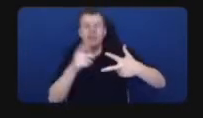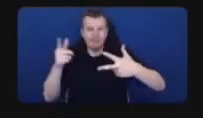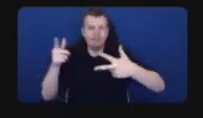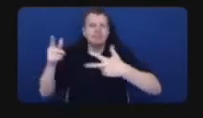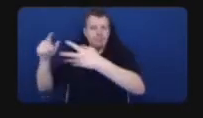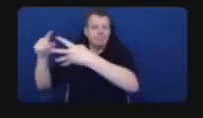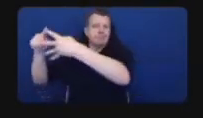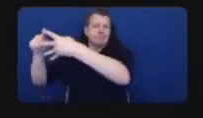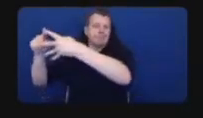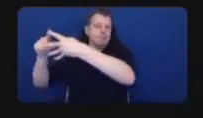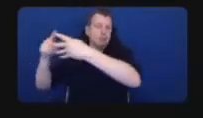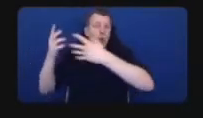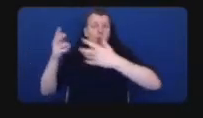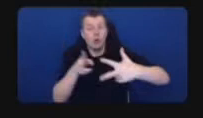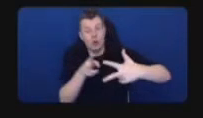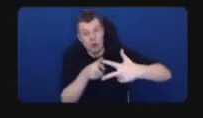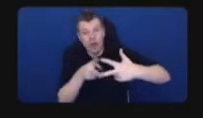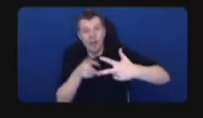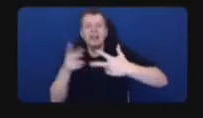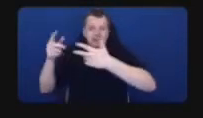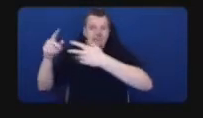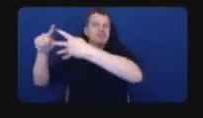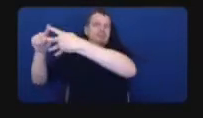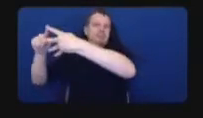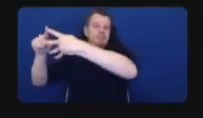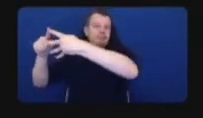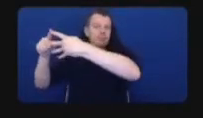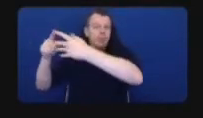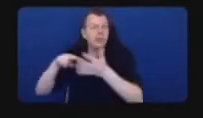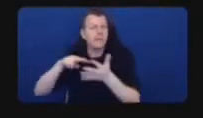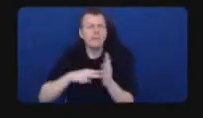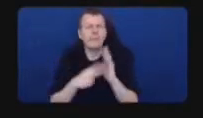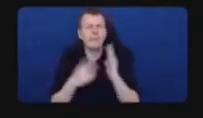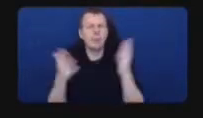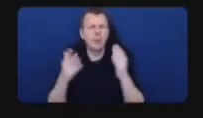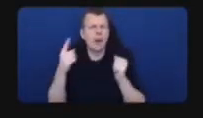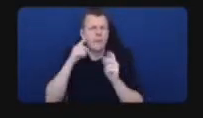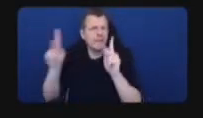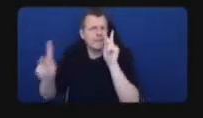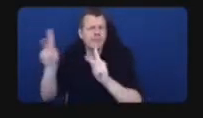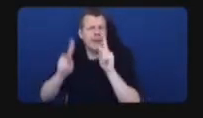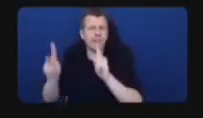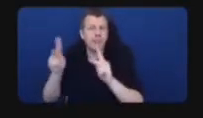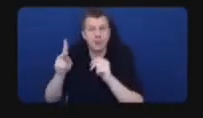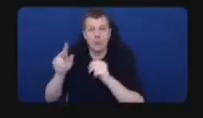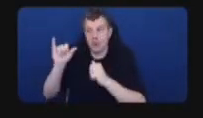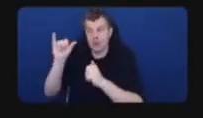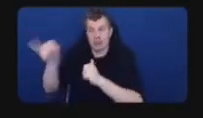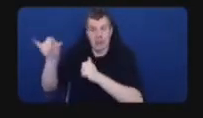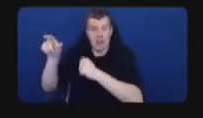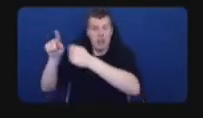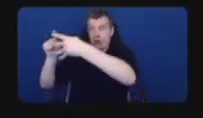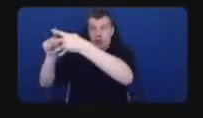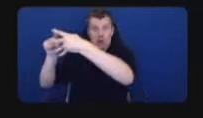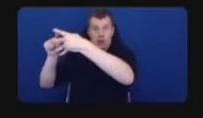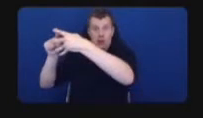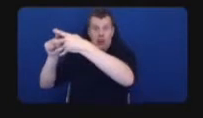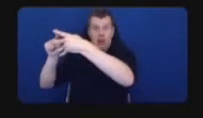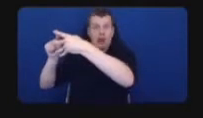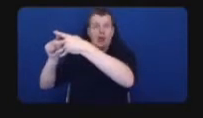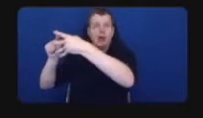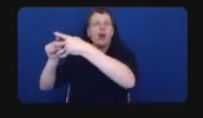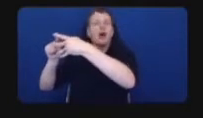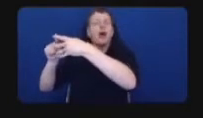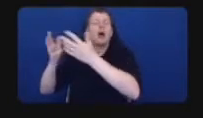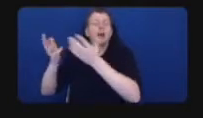新增案例呢是在过去的10天内有增加50%。那如果说我们是到